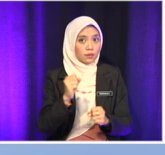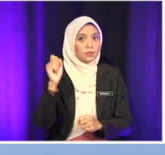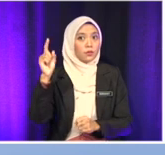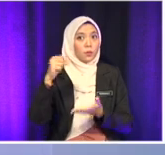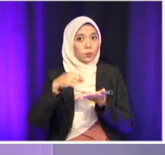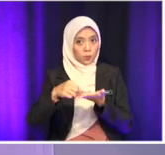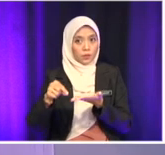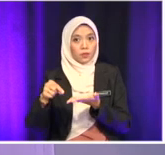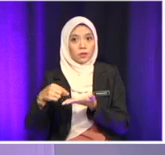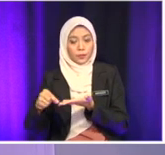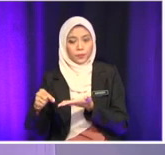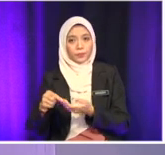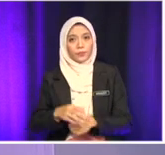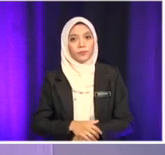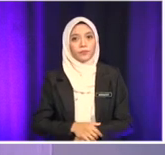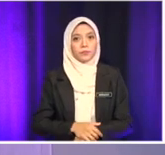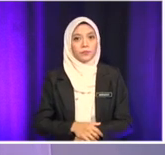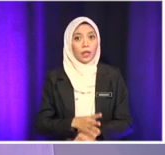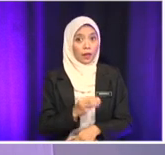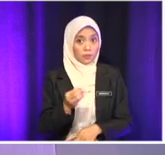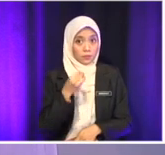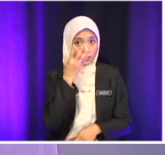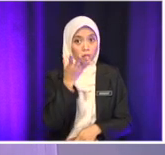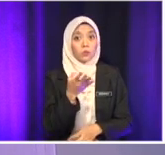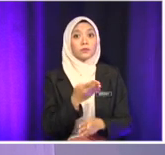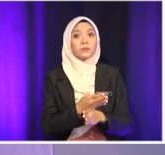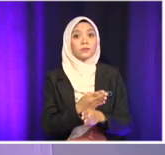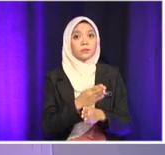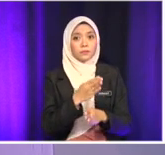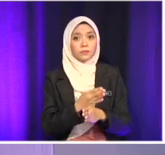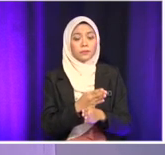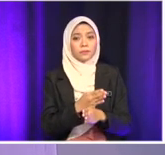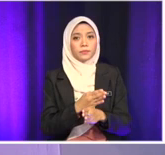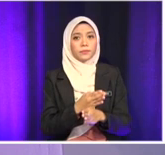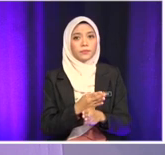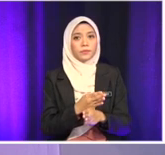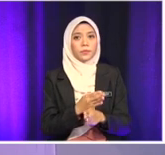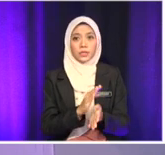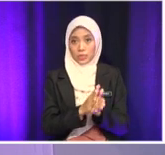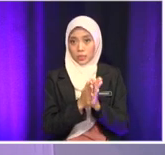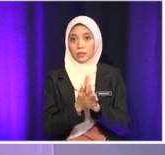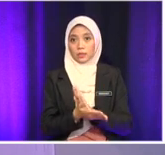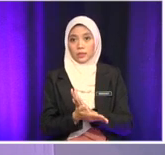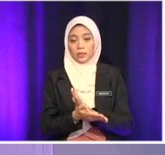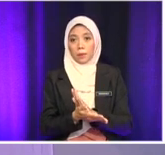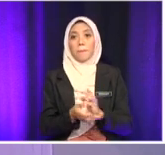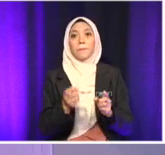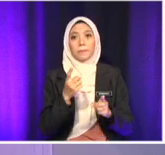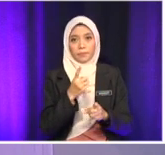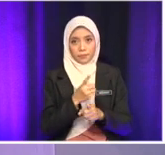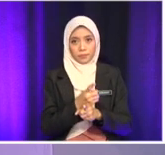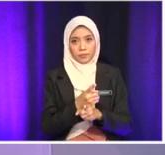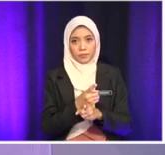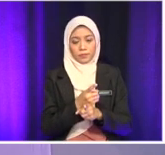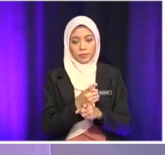satu maka dan Nyatakan kebenarannya maka akan suasana kita tadi adalah benar jawab